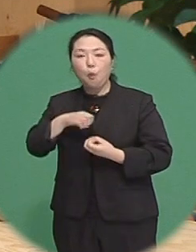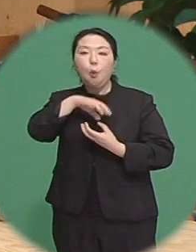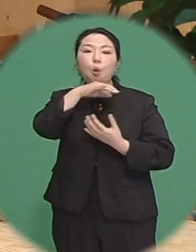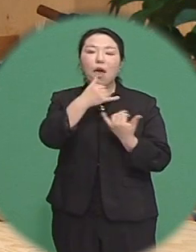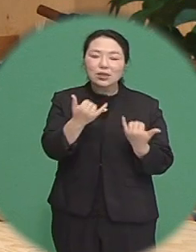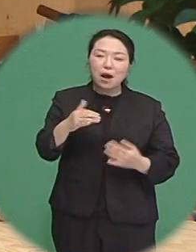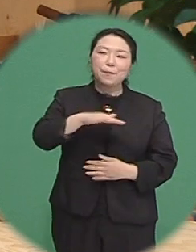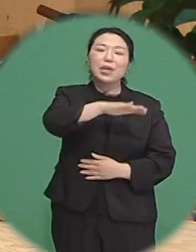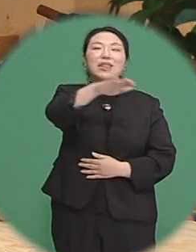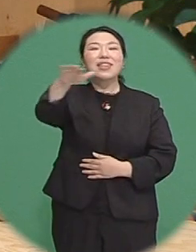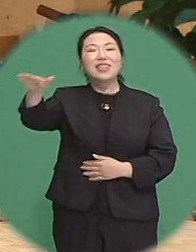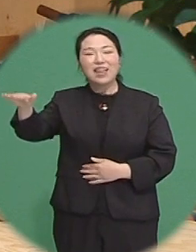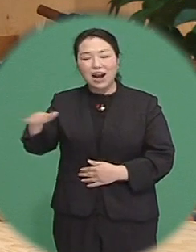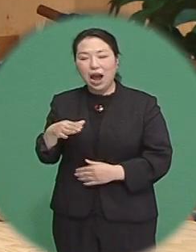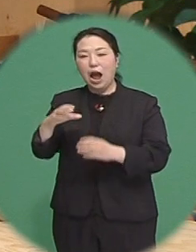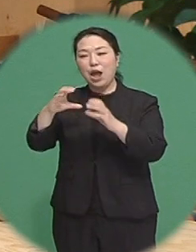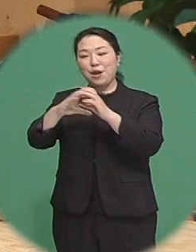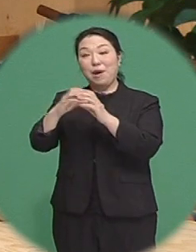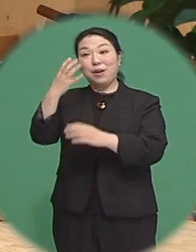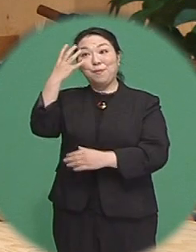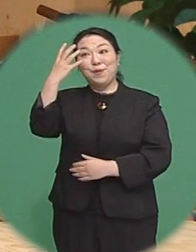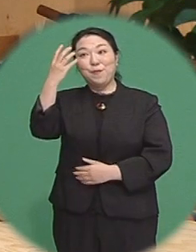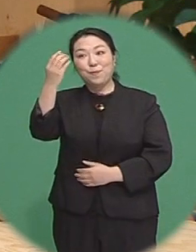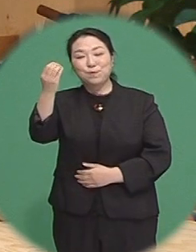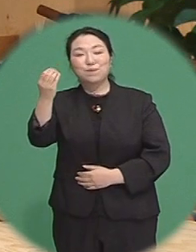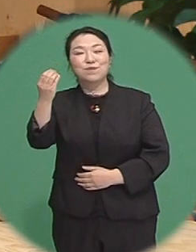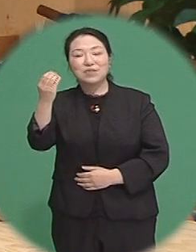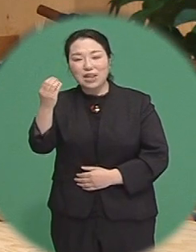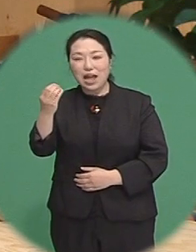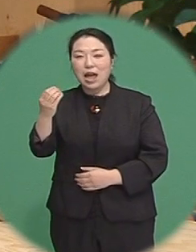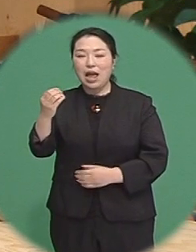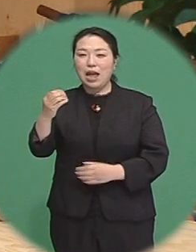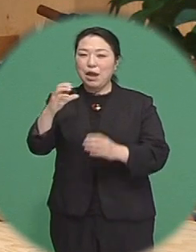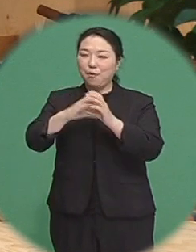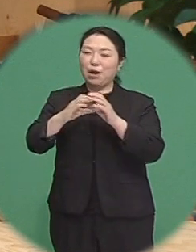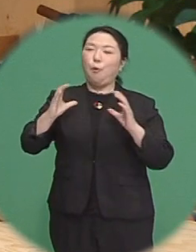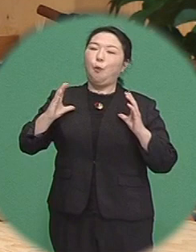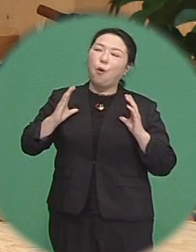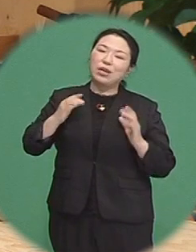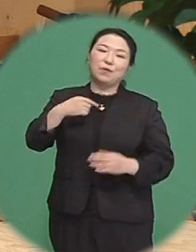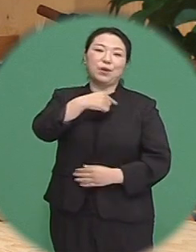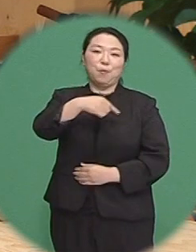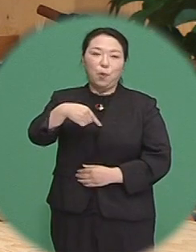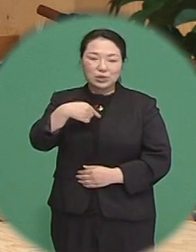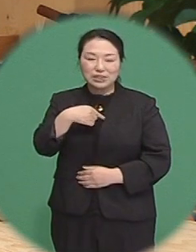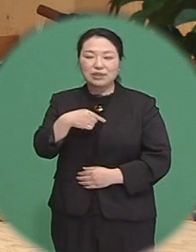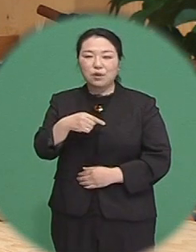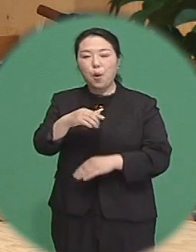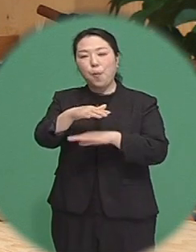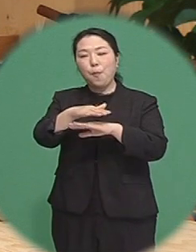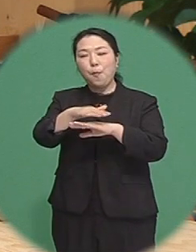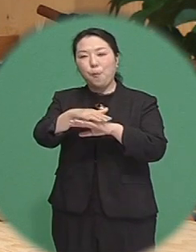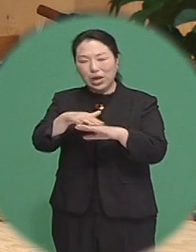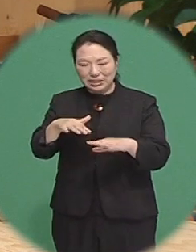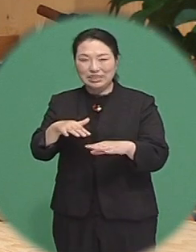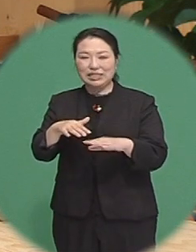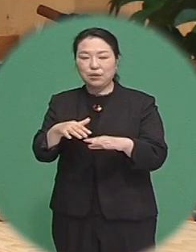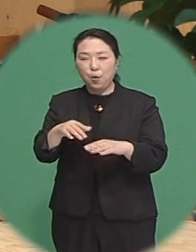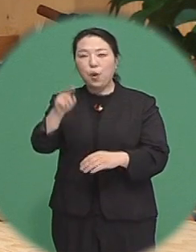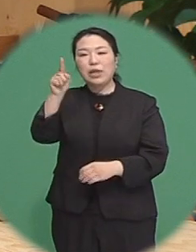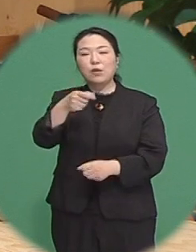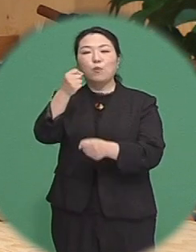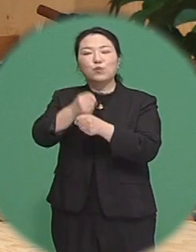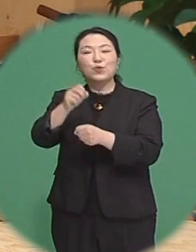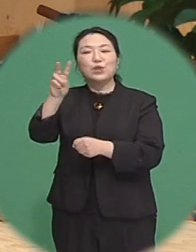あらゆる世代がいわきに魅力を感じいわきを誇り音をそんな街を人づくりで実現していき